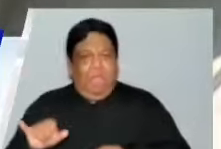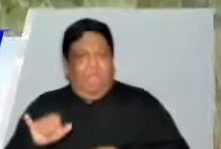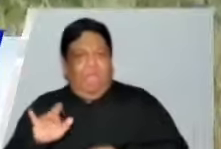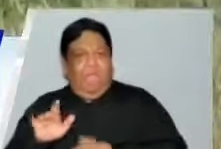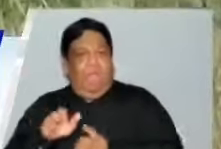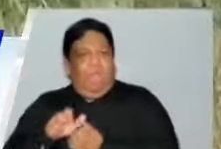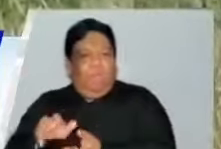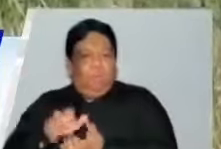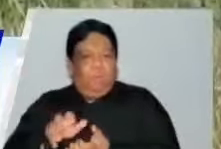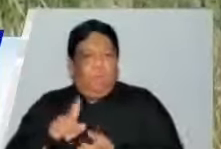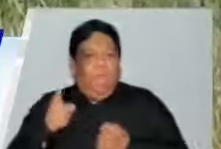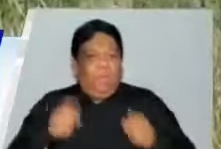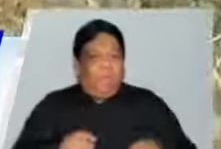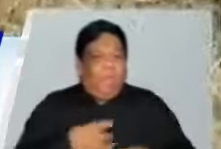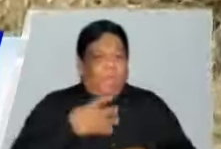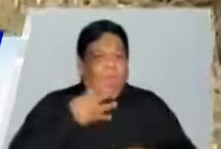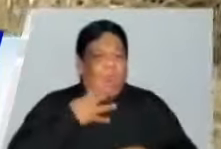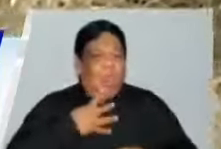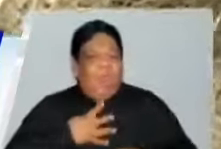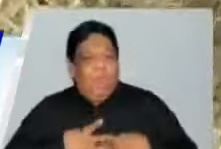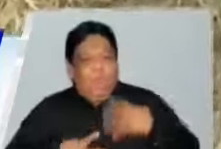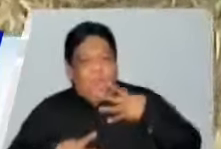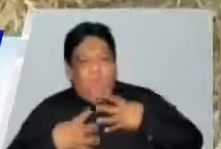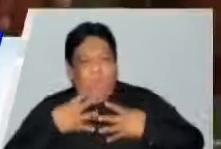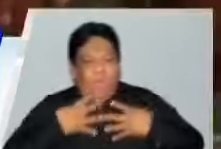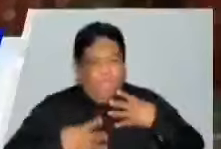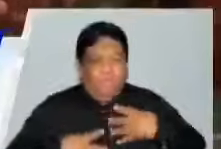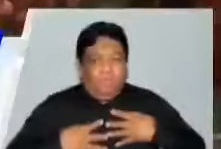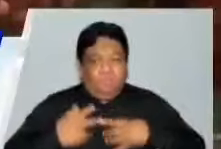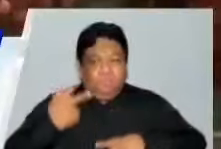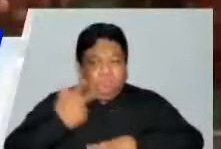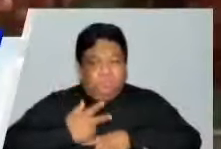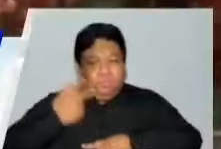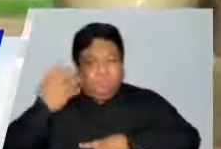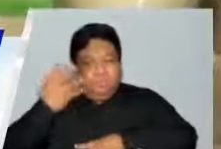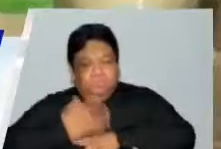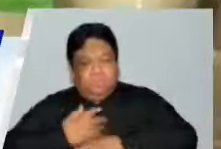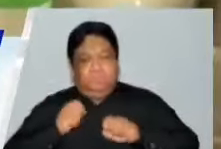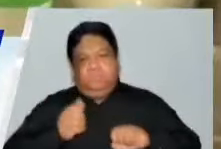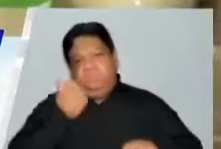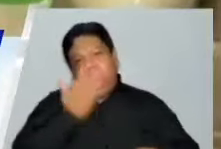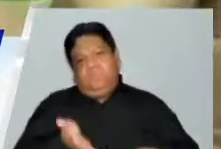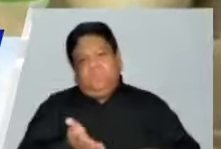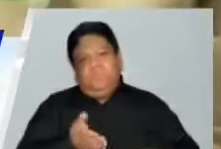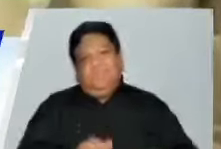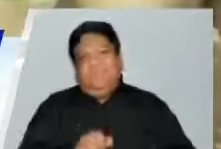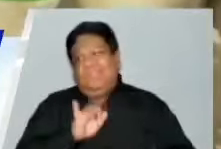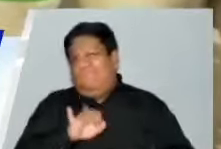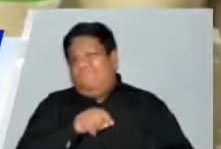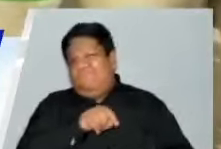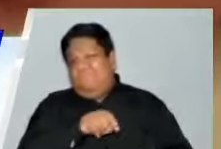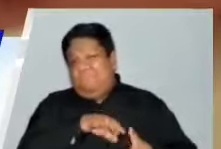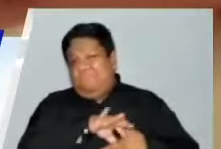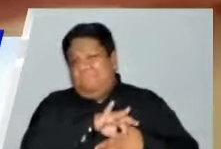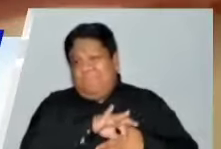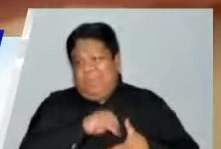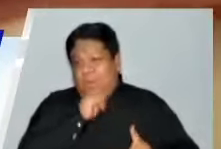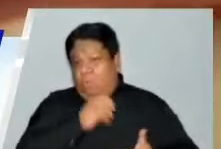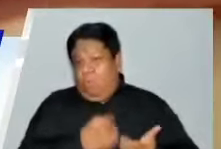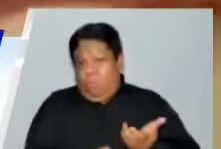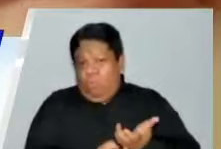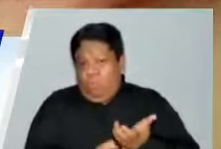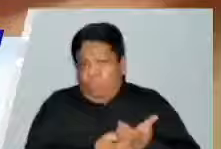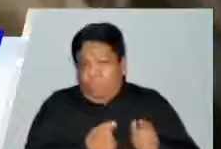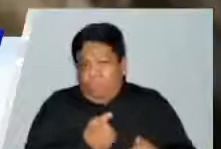pagkamatay sa loob ng 3 hanggang 5 araw. Kung hindi naluto ng maayos ang karne ng baka o baboy na may rabies,